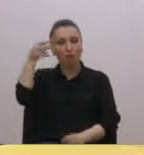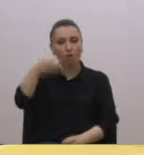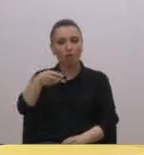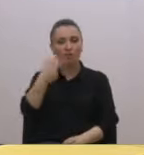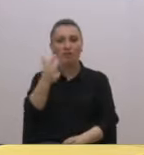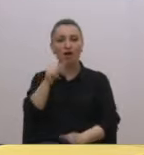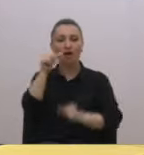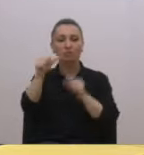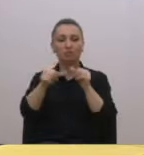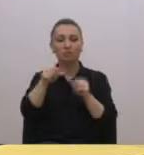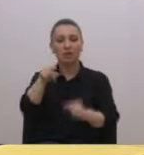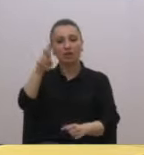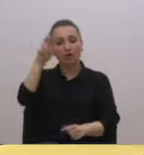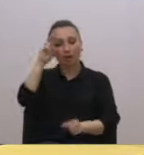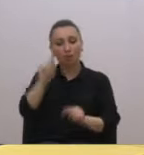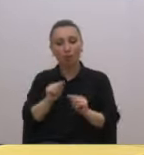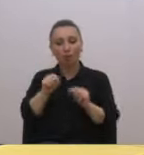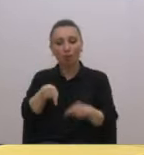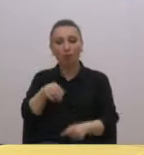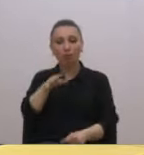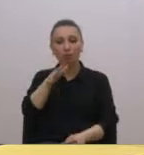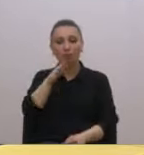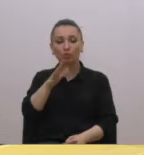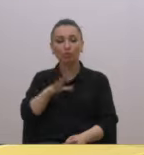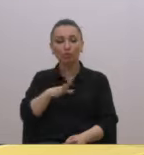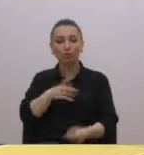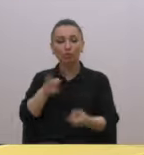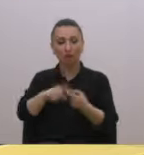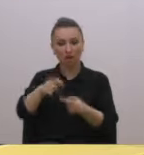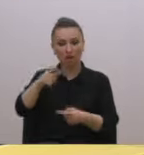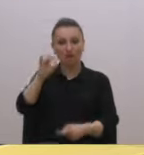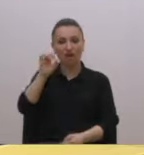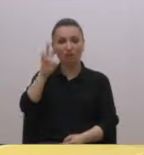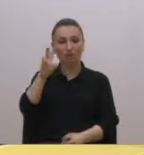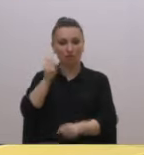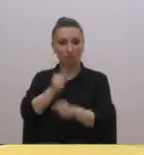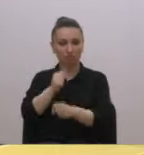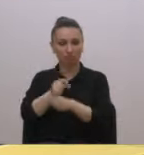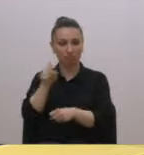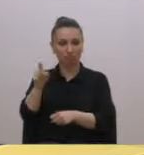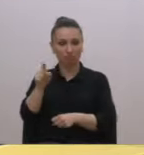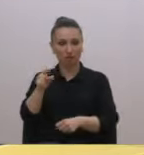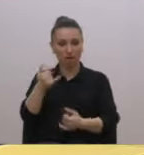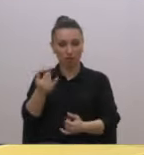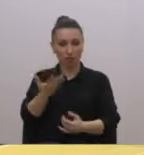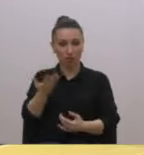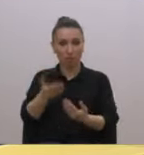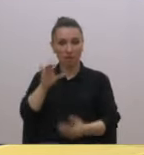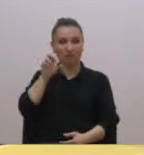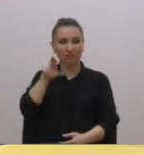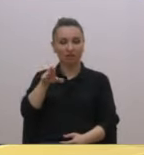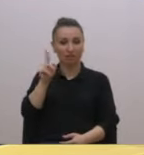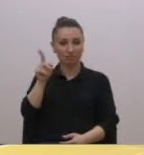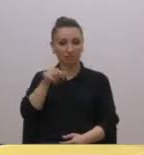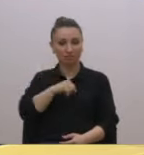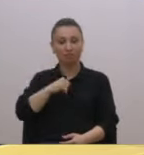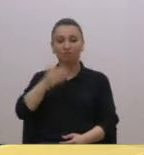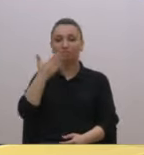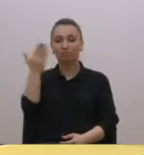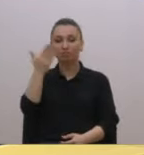2003 წელს მათი ხელისუფლებაში მოსვლა უზრუნველ იყო სწორედ იოანოვმა და დღესაც თუ მედვედევის განცხადება